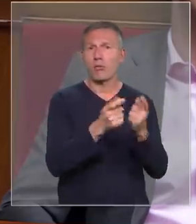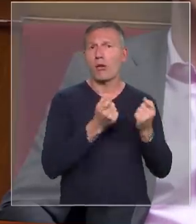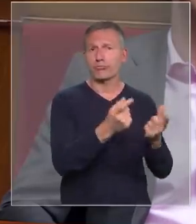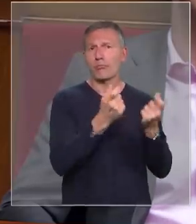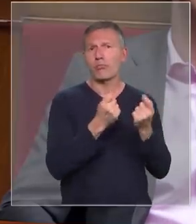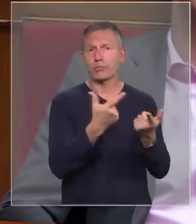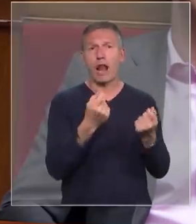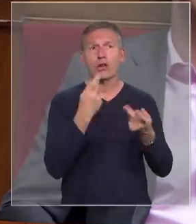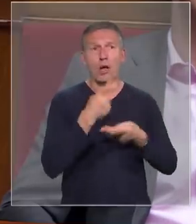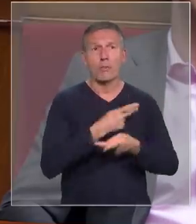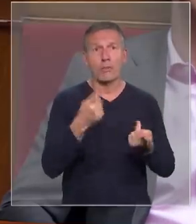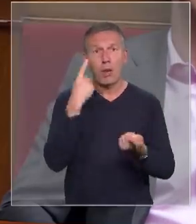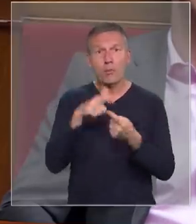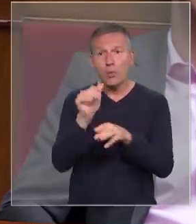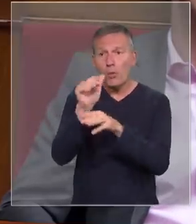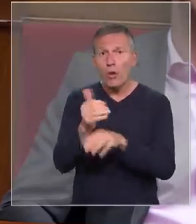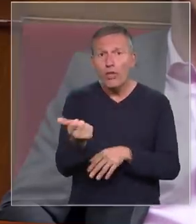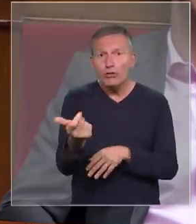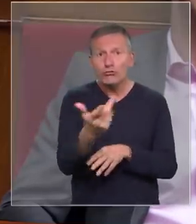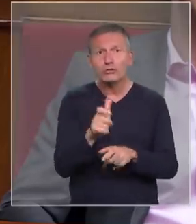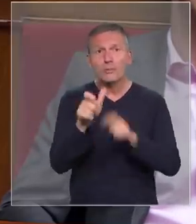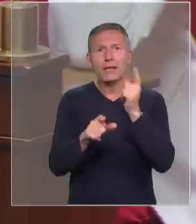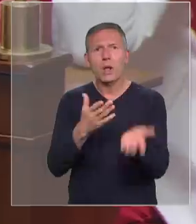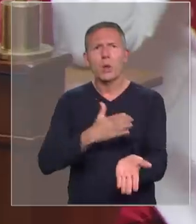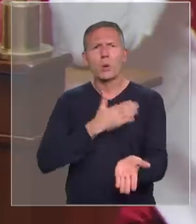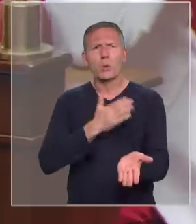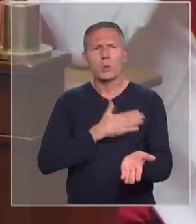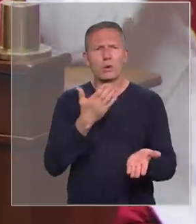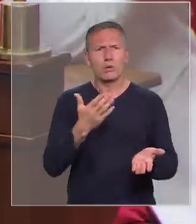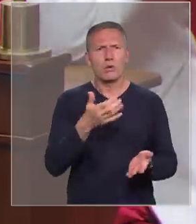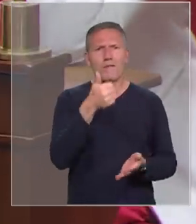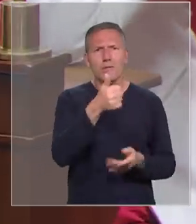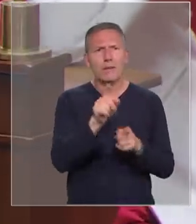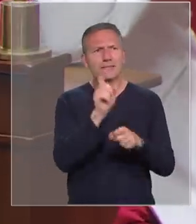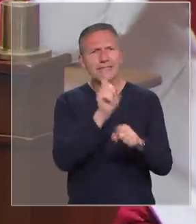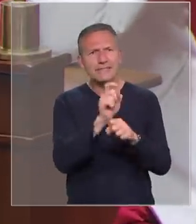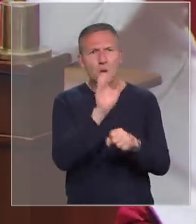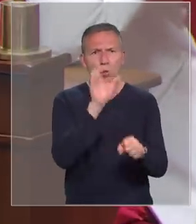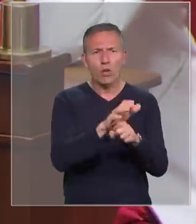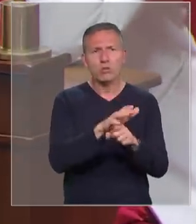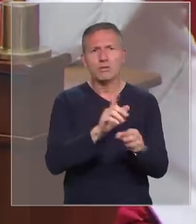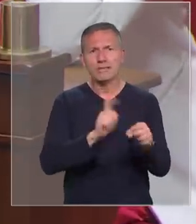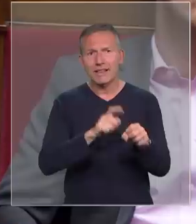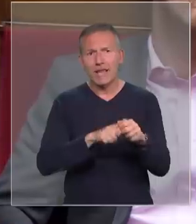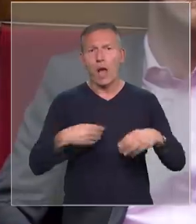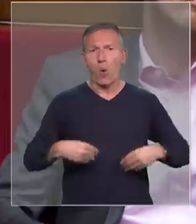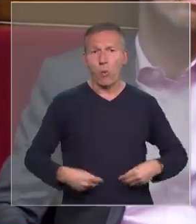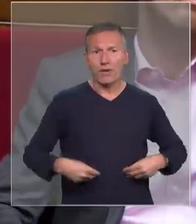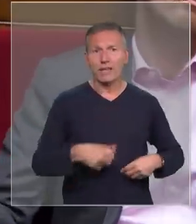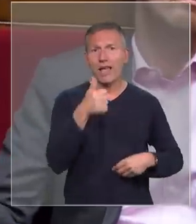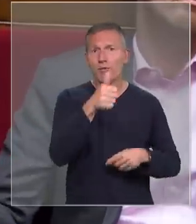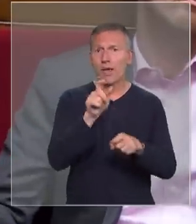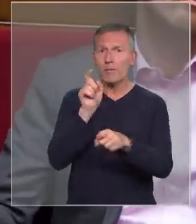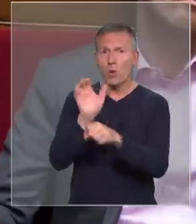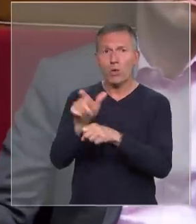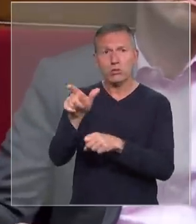public pour protéger une poignée de privilégiés. Comme vous avez réprimé les syndicats et les mouvements ouvriers, votre offensive contre les